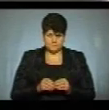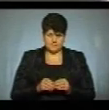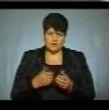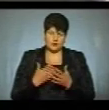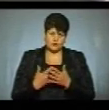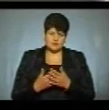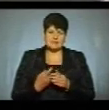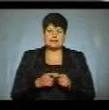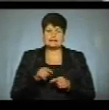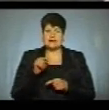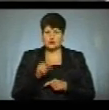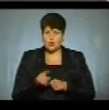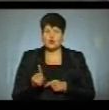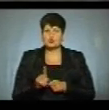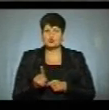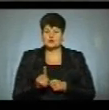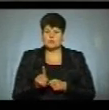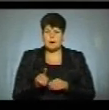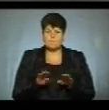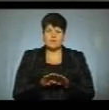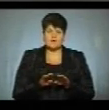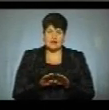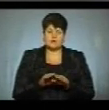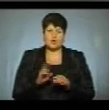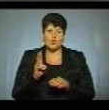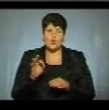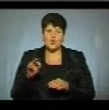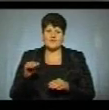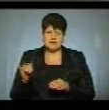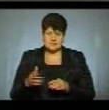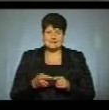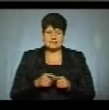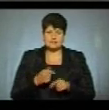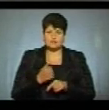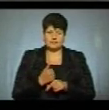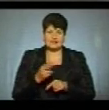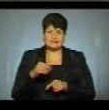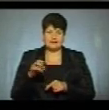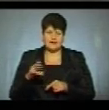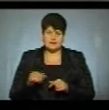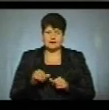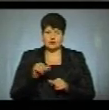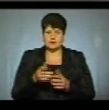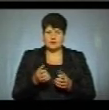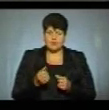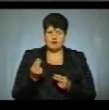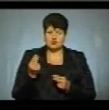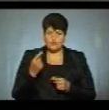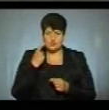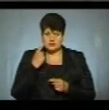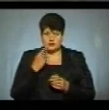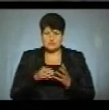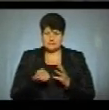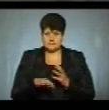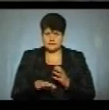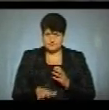орієнтовне, це для того, щоб прирівняти його до певного коефіцієнта, який ми тоді. Це основні вихідні дані. Крім того, ми беремо грошову оцінку земельної